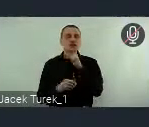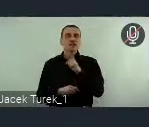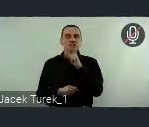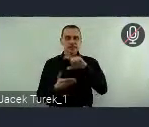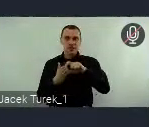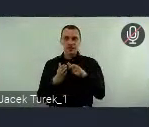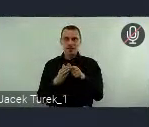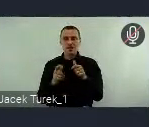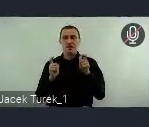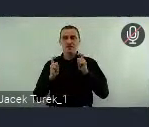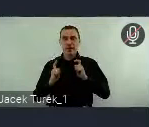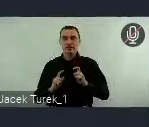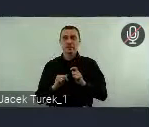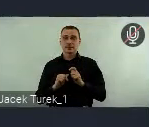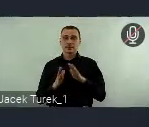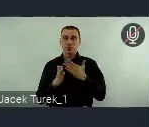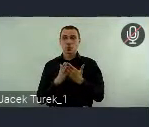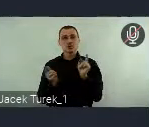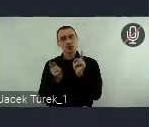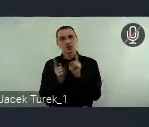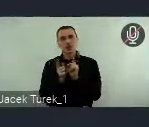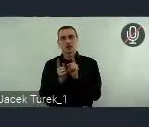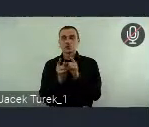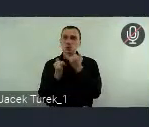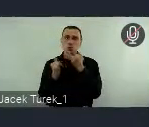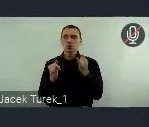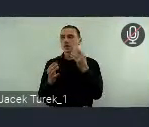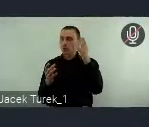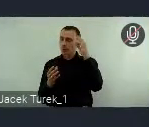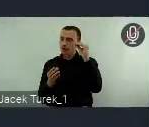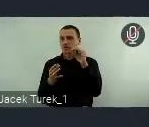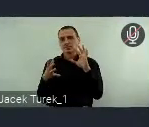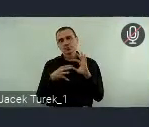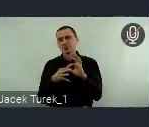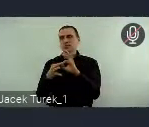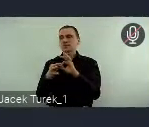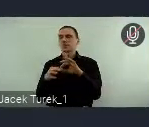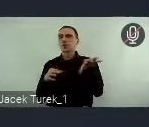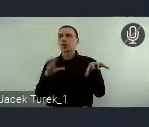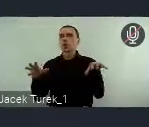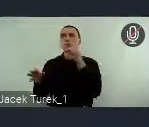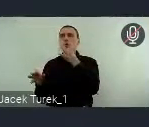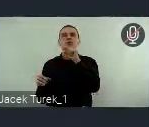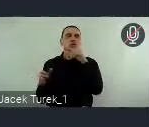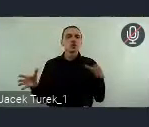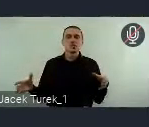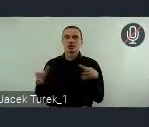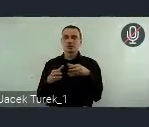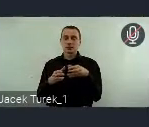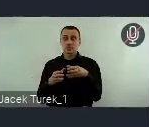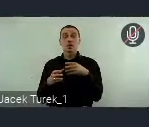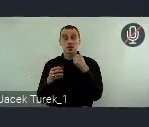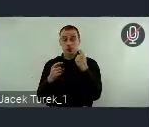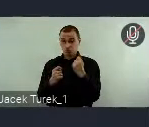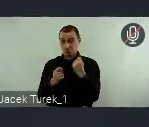będzie międzypokoleniowe Centrum Wymiany pasji umiejętności Integracji Społecznej Trzymam kciuki żeby się ta wymiana pasji umiejętności Integracji